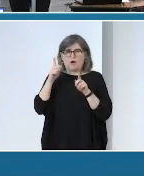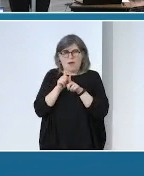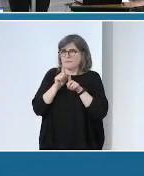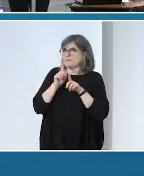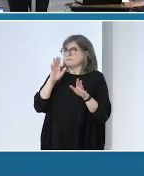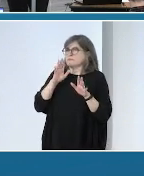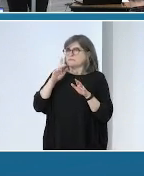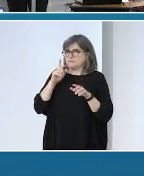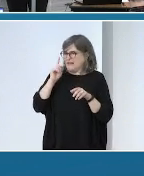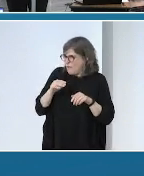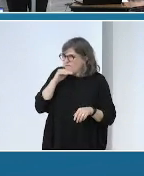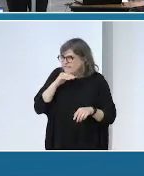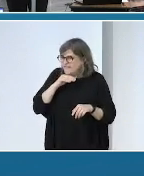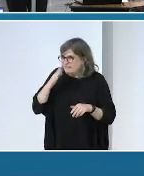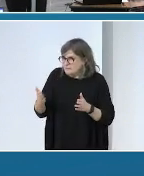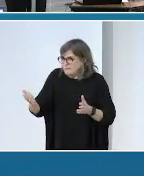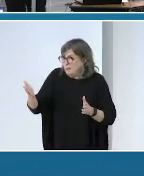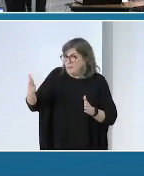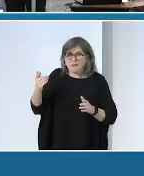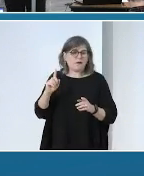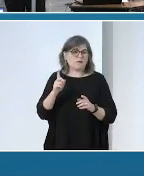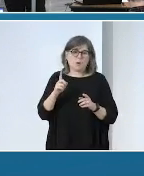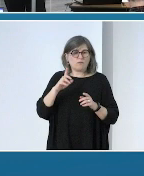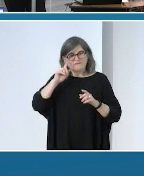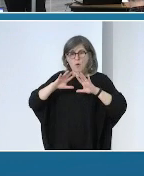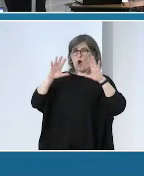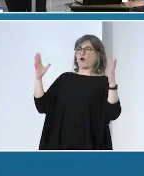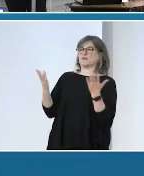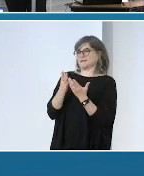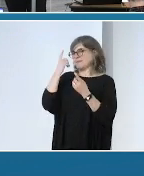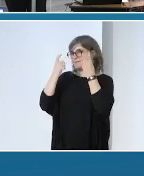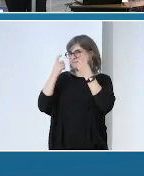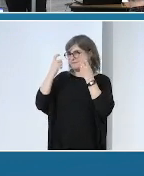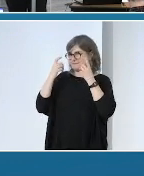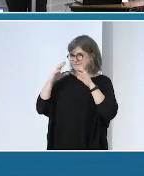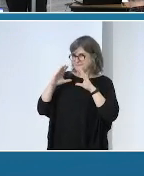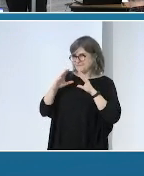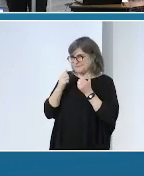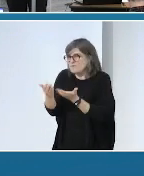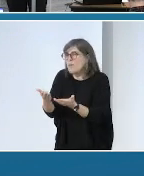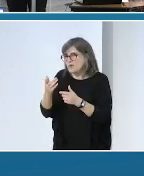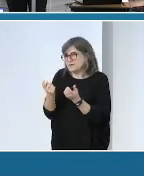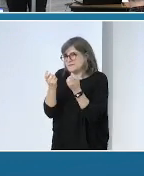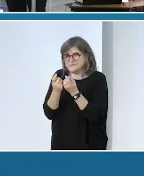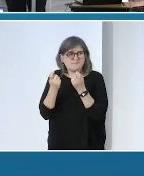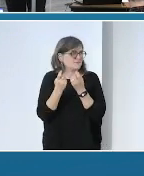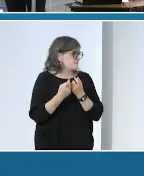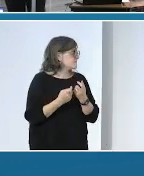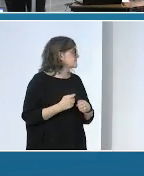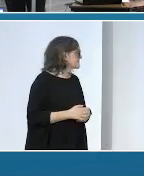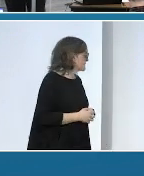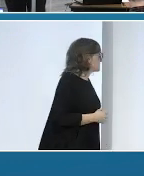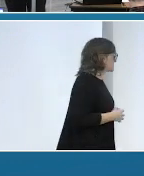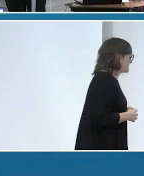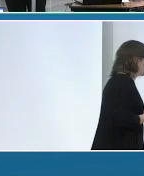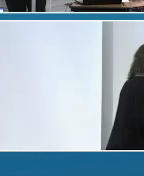systématiquement se limiter au mouvement rapide, parce que c'est tout un ensemble. On verra. Là, je veux dire, l'accompagnement global est extrêmement